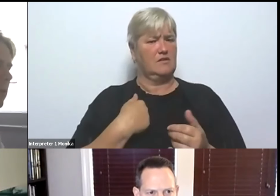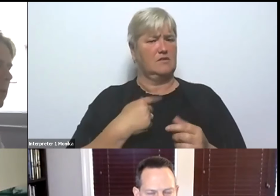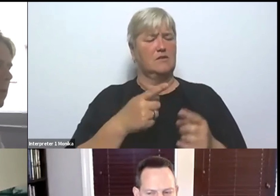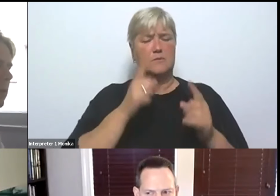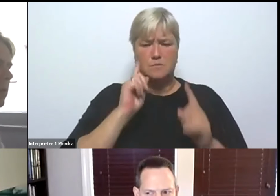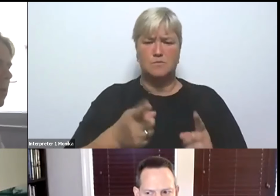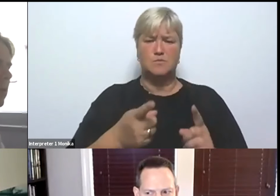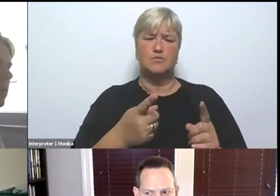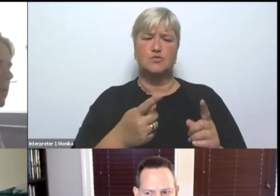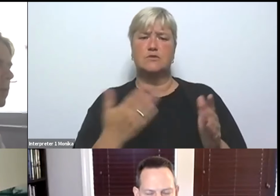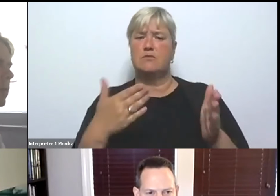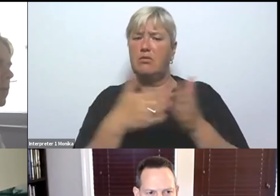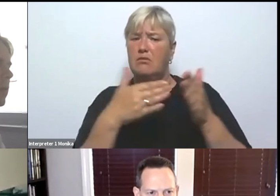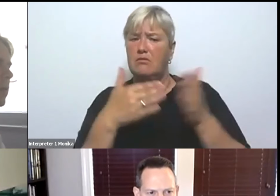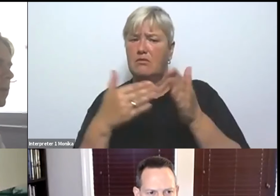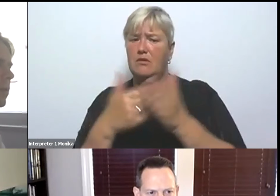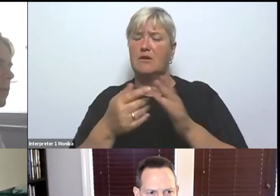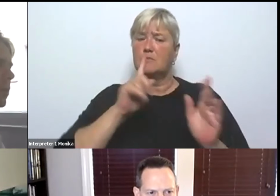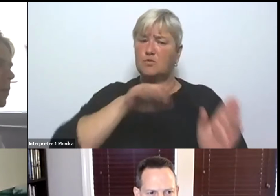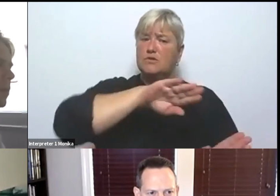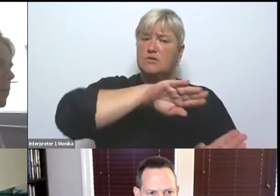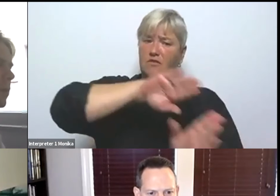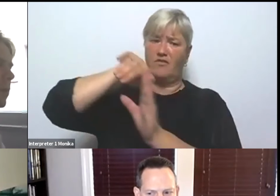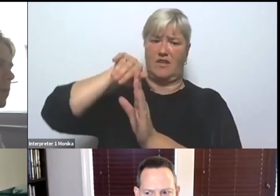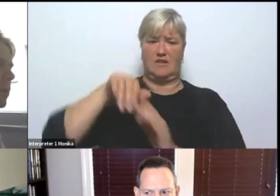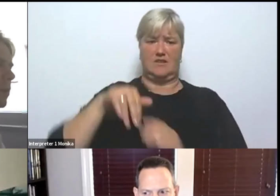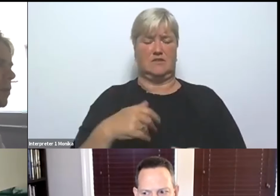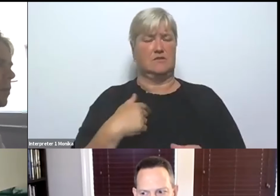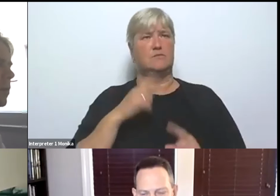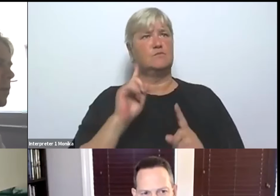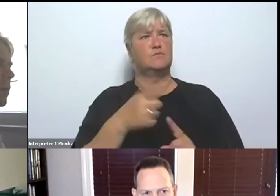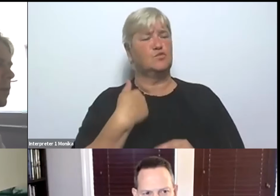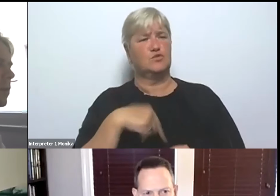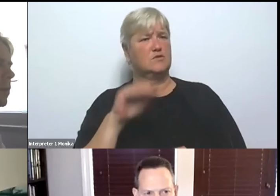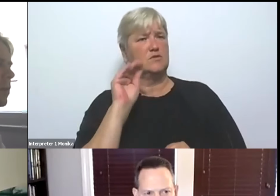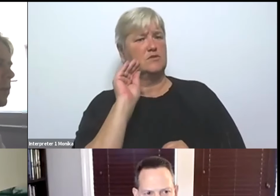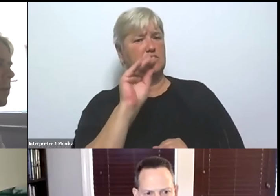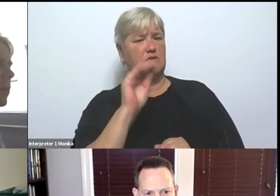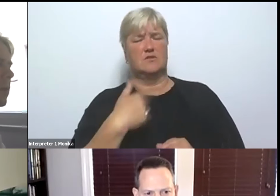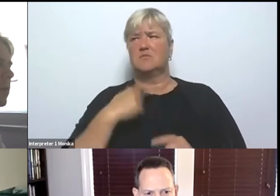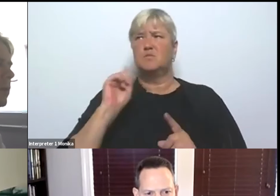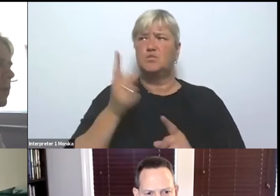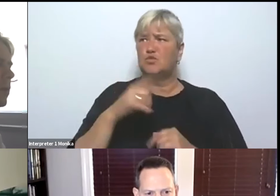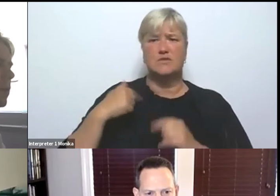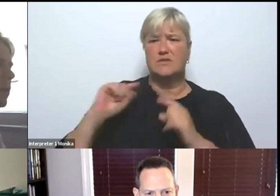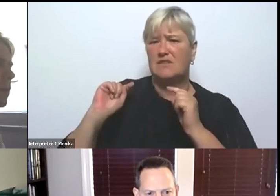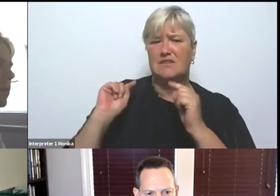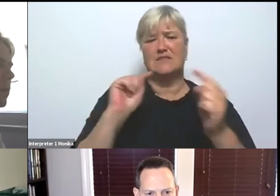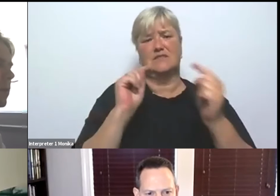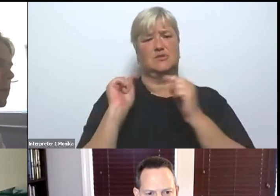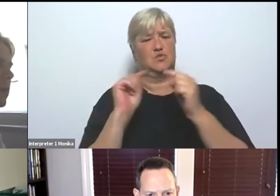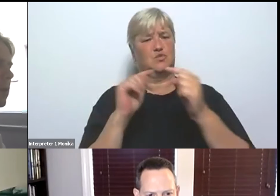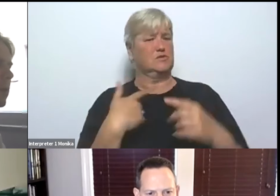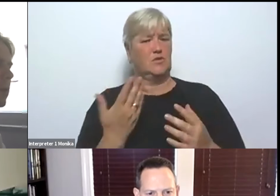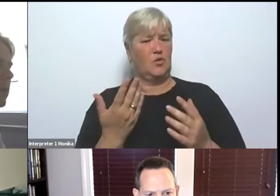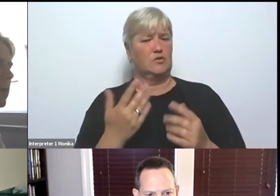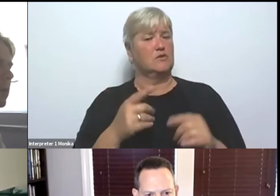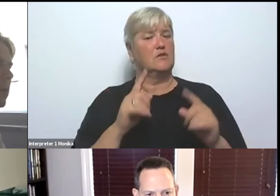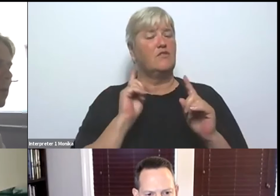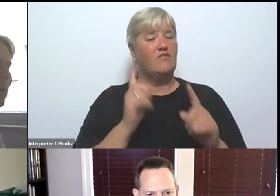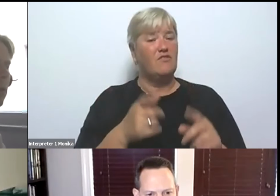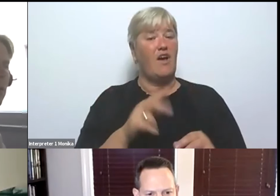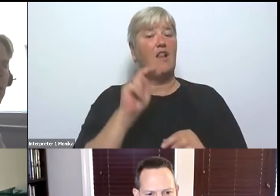wird und muss es nicht beweisen, dass das Ganze auch wirklich eine Barriere ist und muss auch nicht mehr darüber diskutieren, weil wir haben diese